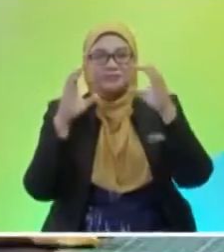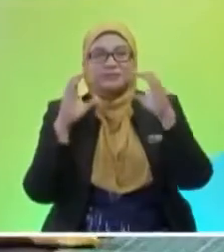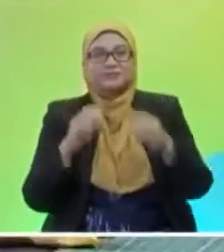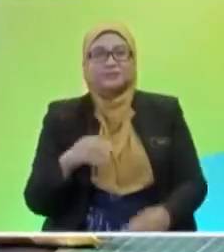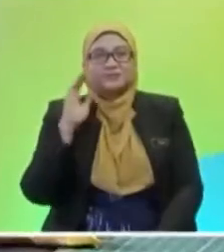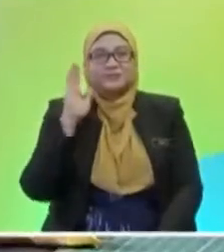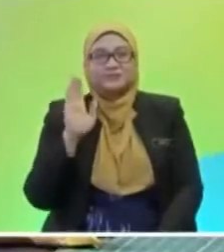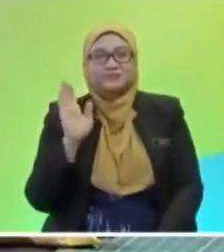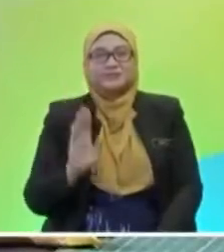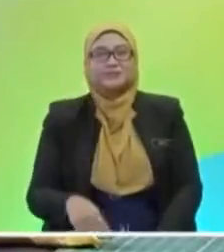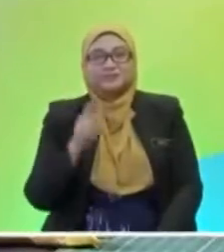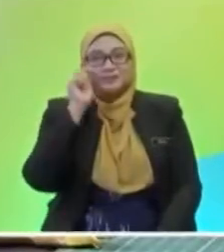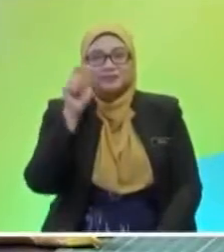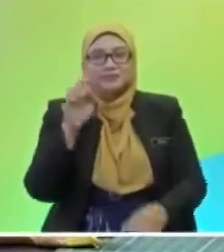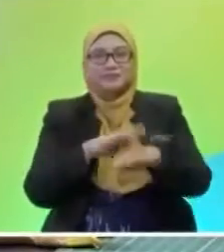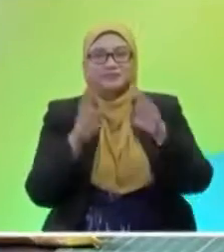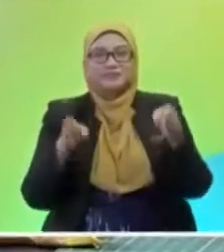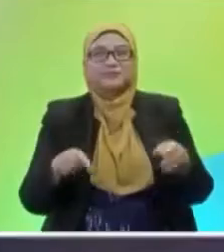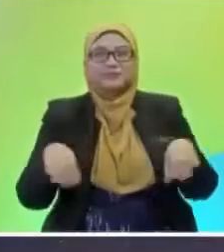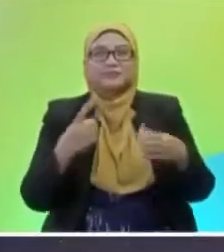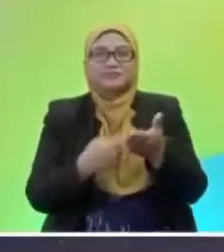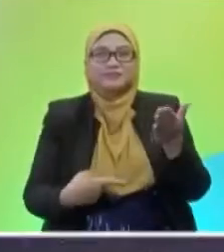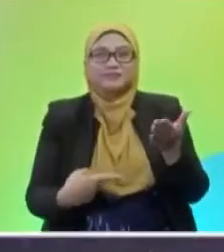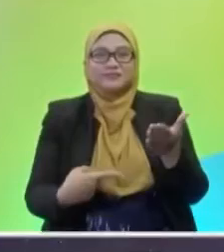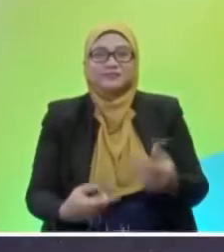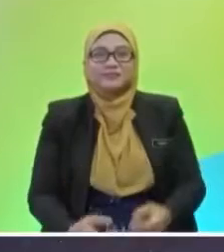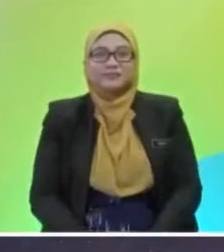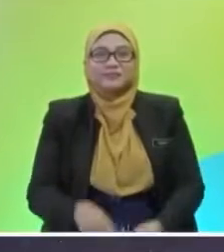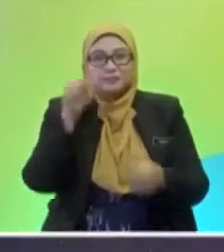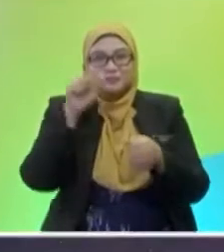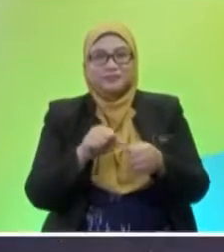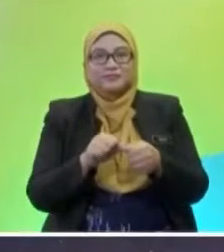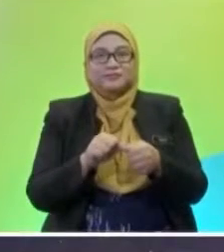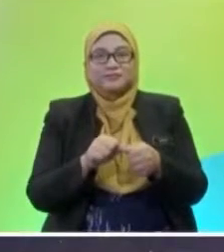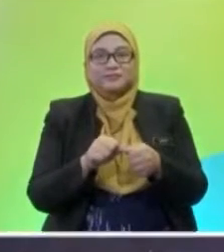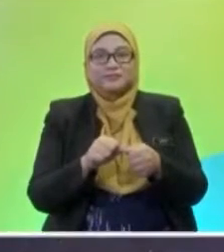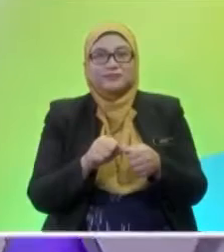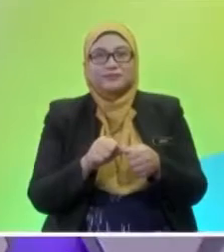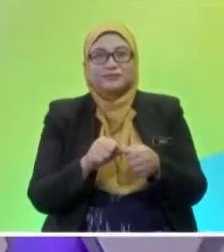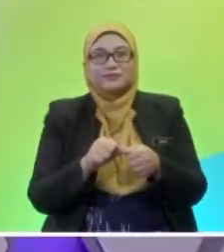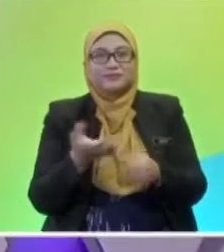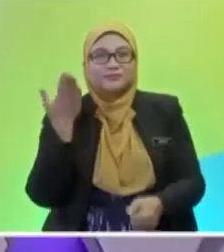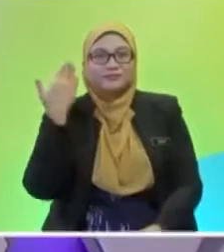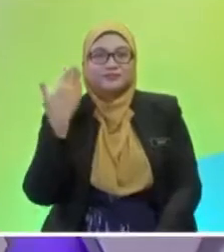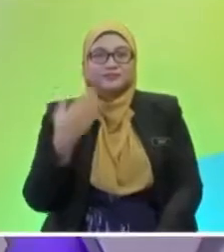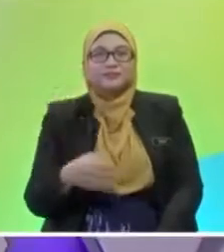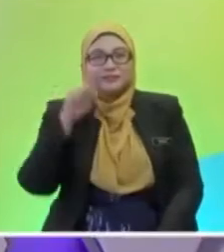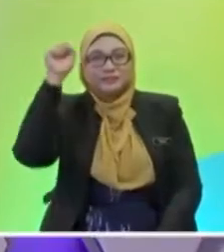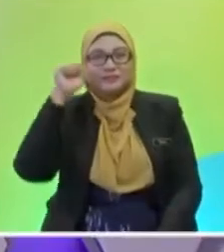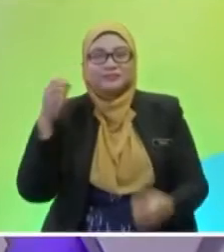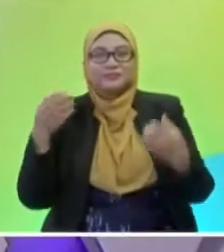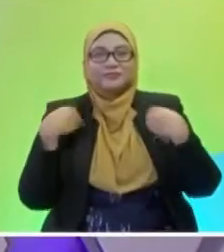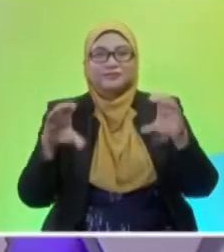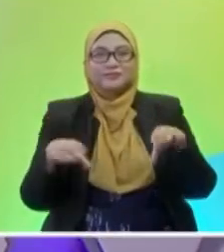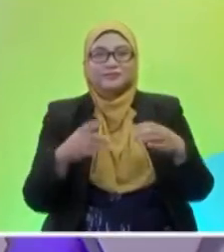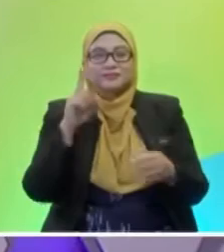meja ni kita nak buat apa ya Cikgu? Okey. Ingat tak episod lepas, Syafiqah ada menghasilkan satu lakaran